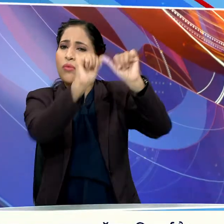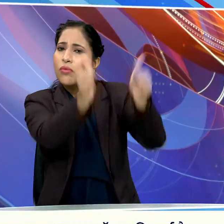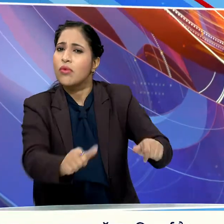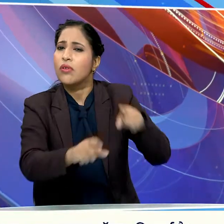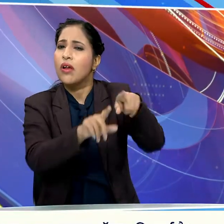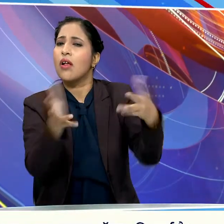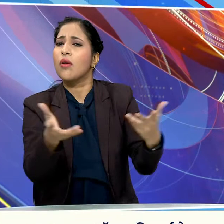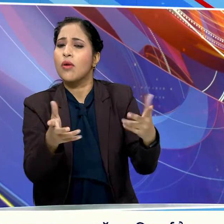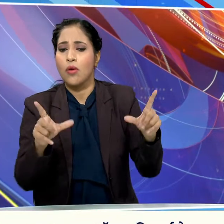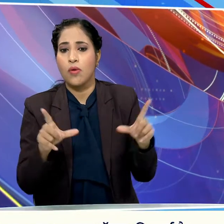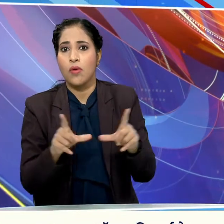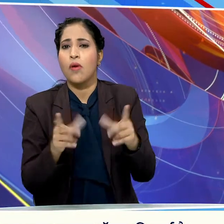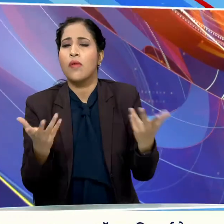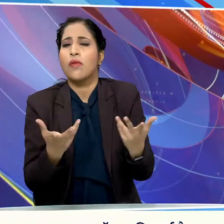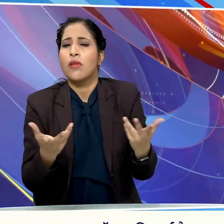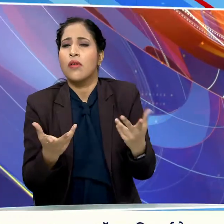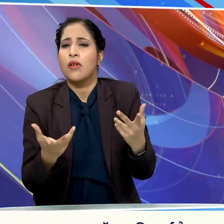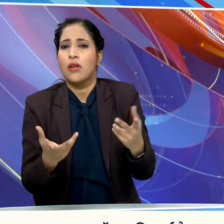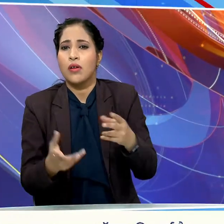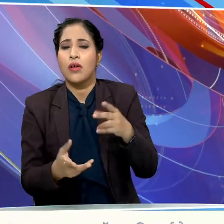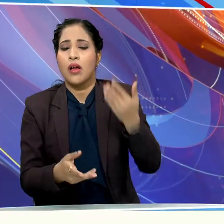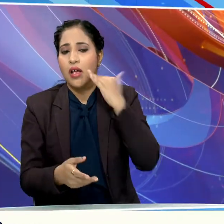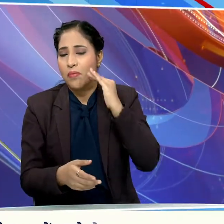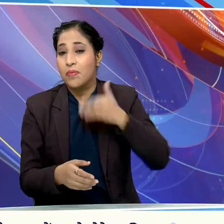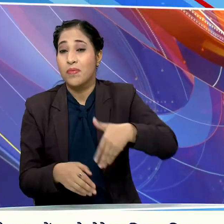एनो प्रभाव हतो के 2014 मां